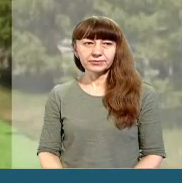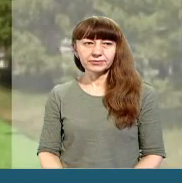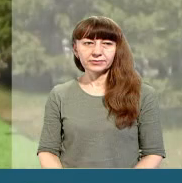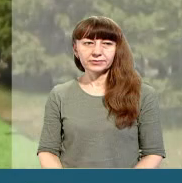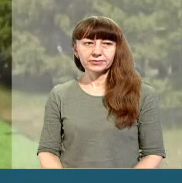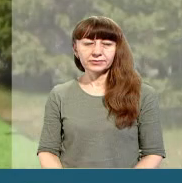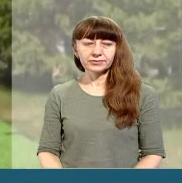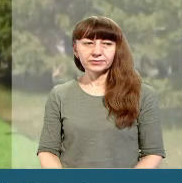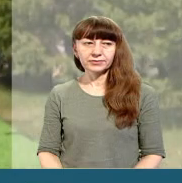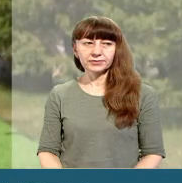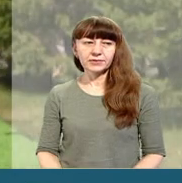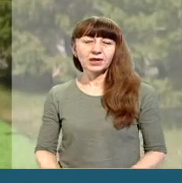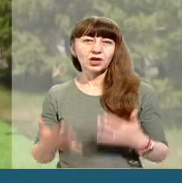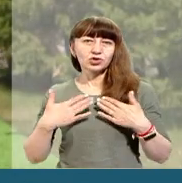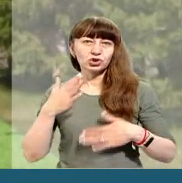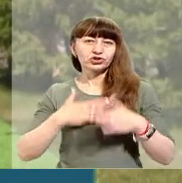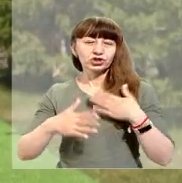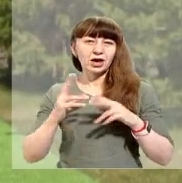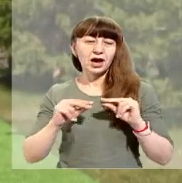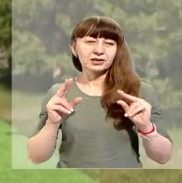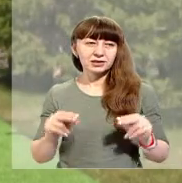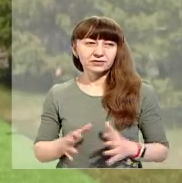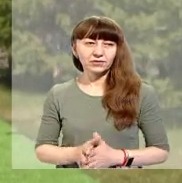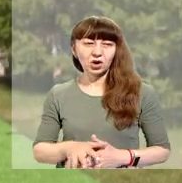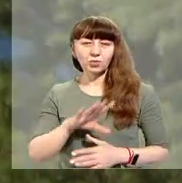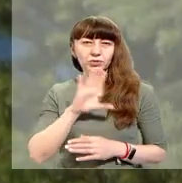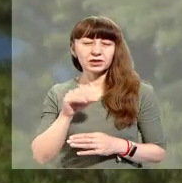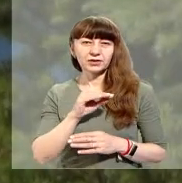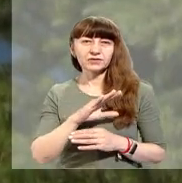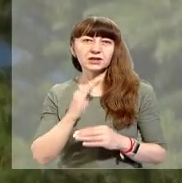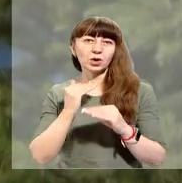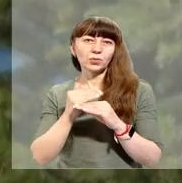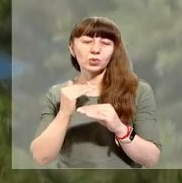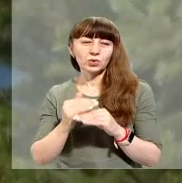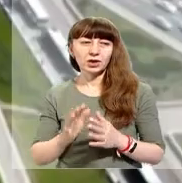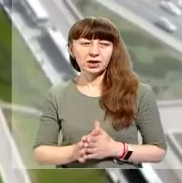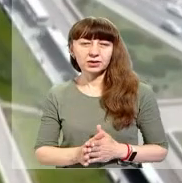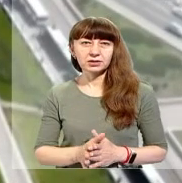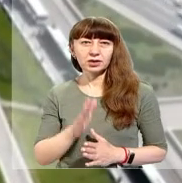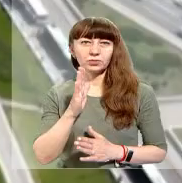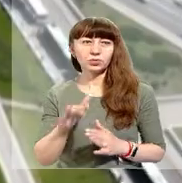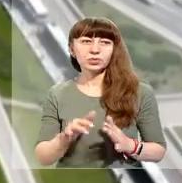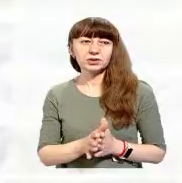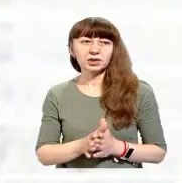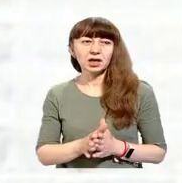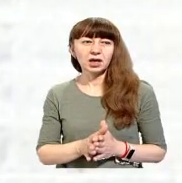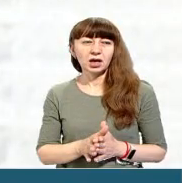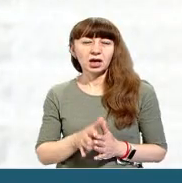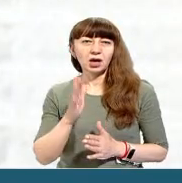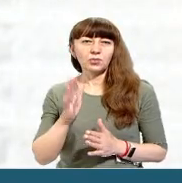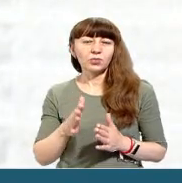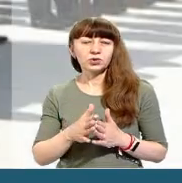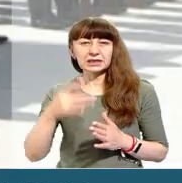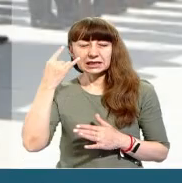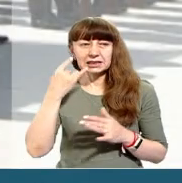тілеймін. Мен де қуаныштымын, барлығына да осындай жоғысты болсын, мерейлері арта берсін. Жас офицерлерге президент те